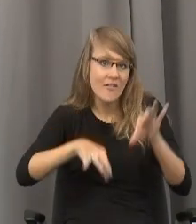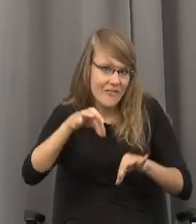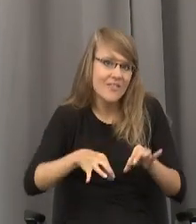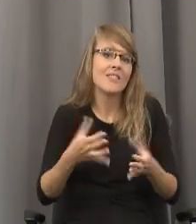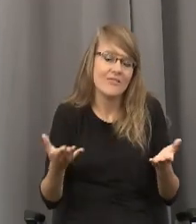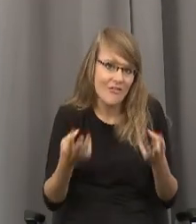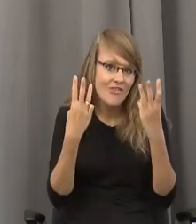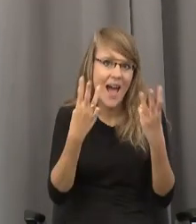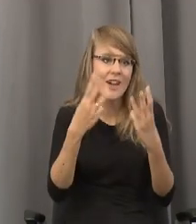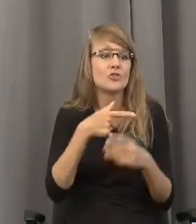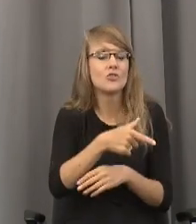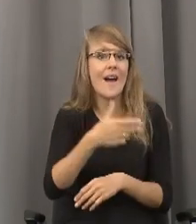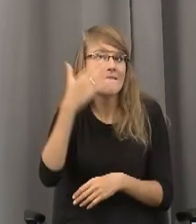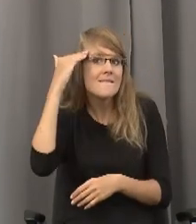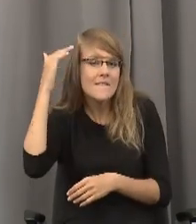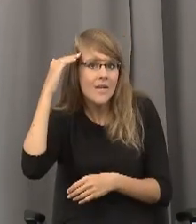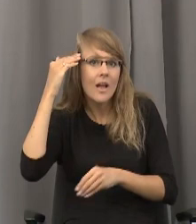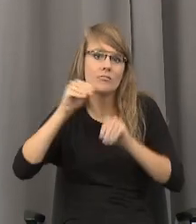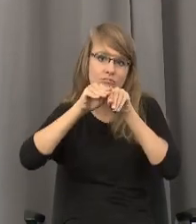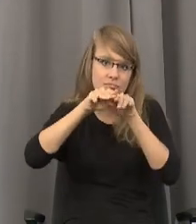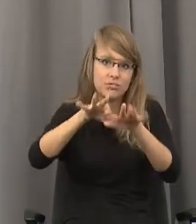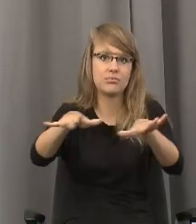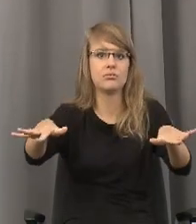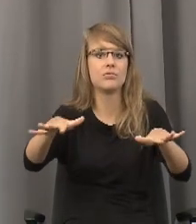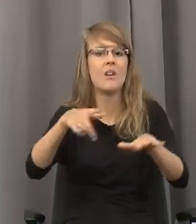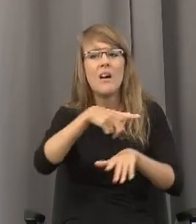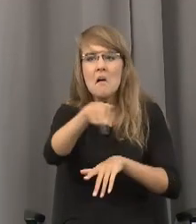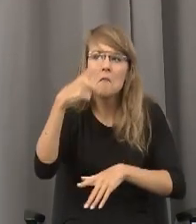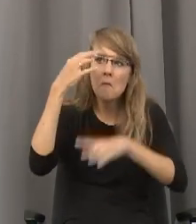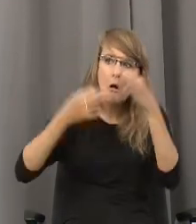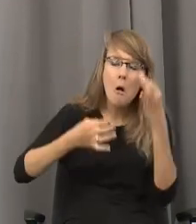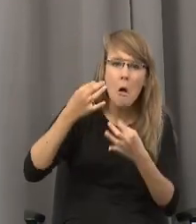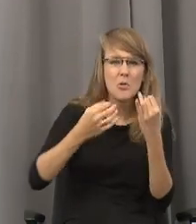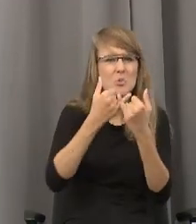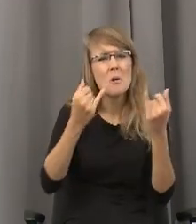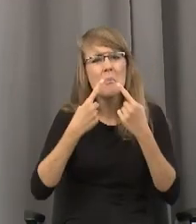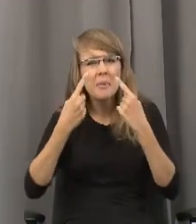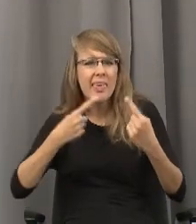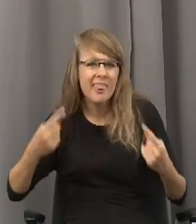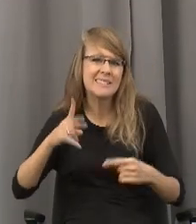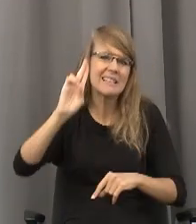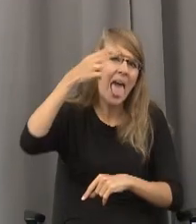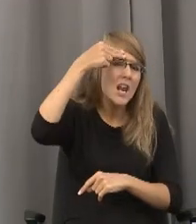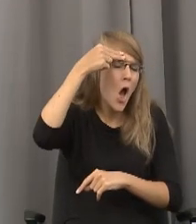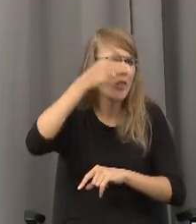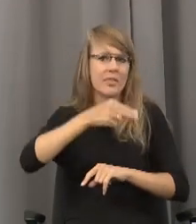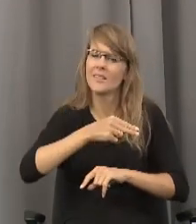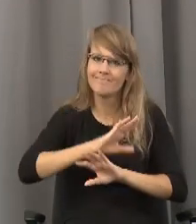żeby rozwiewać wątpliwości, żeby obalać mity, stereotypy